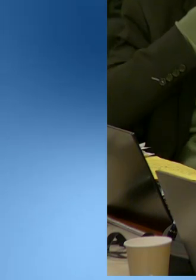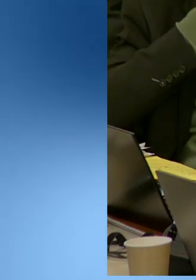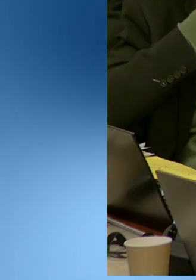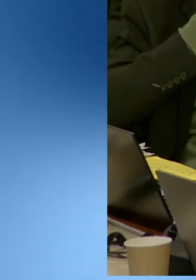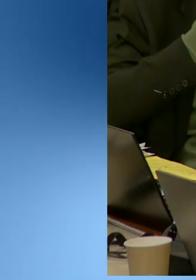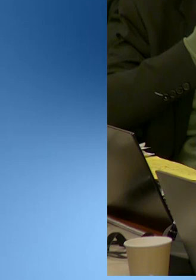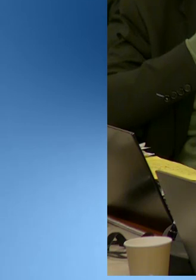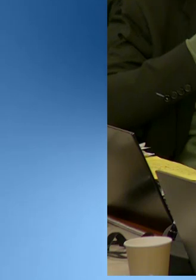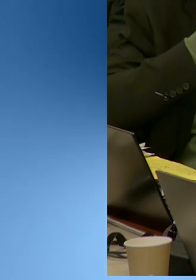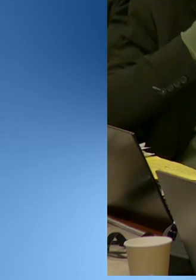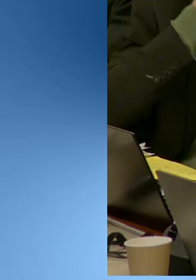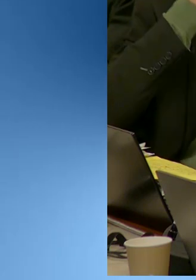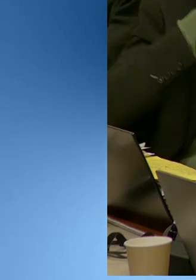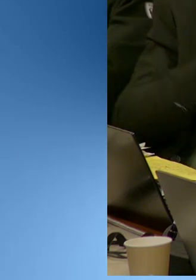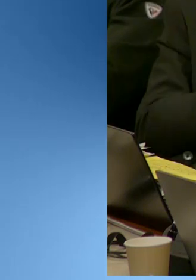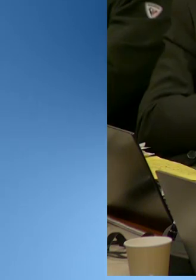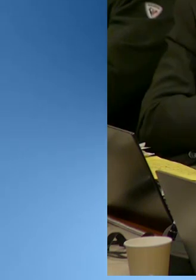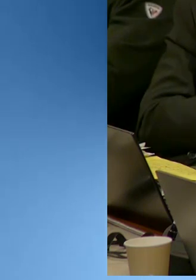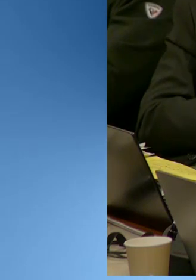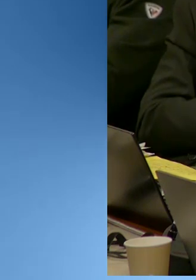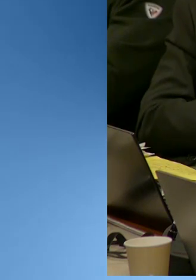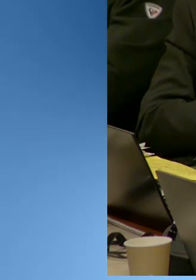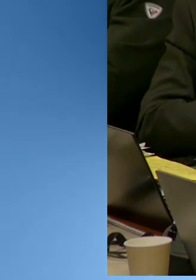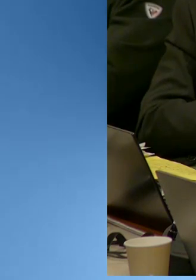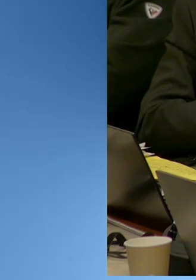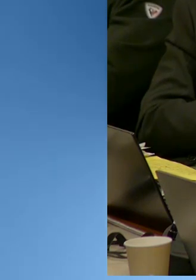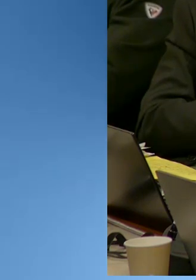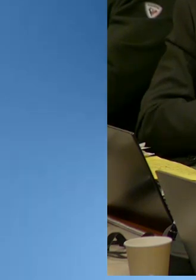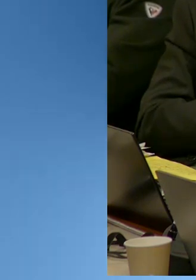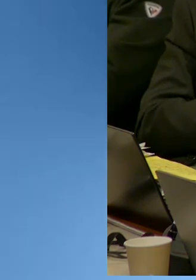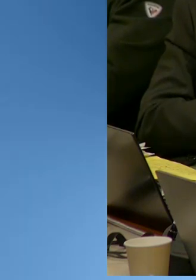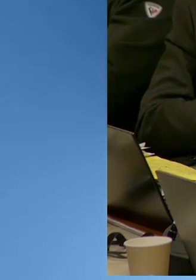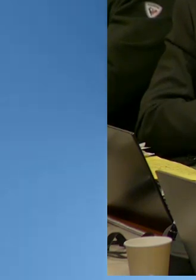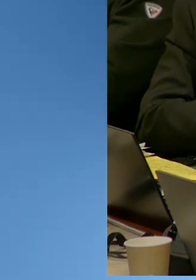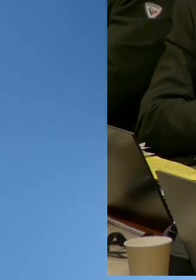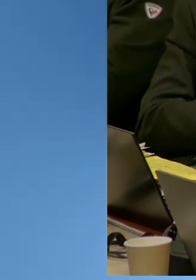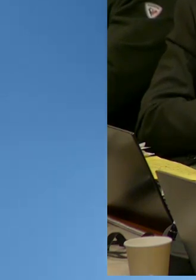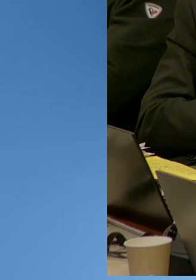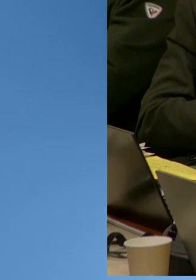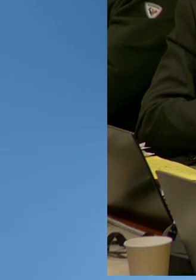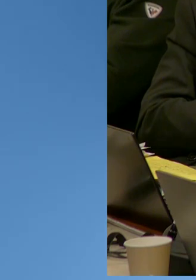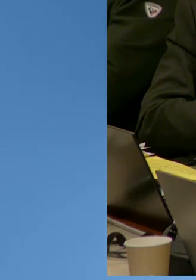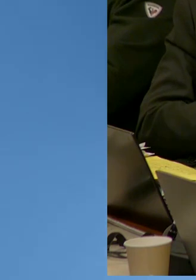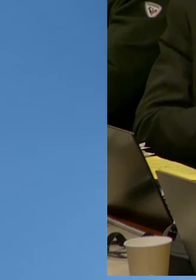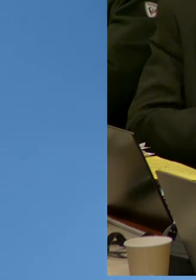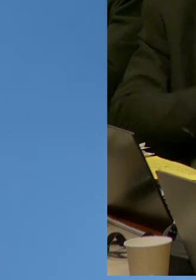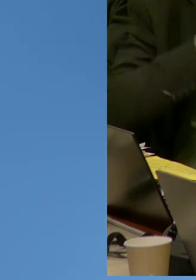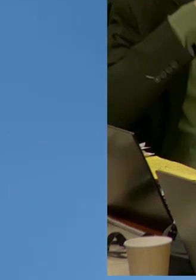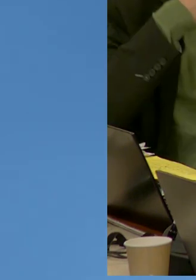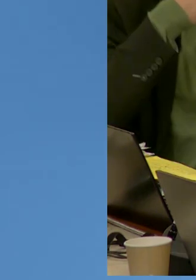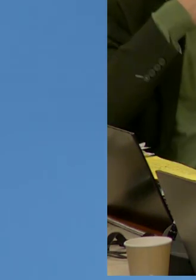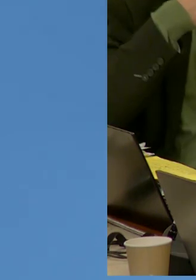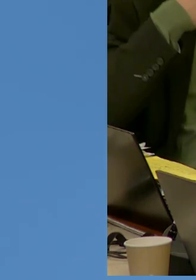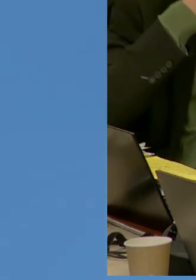la réponse que vous me donnez Monsieur le Maire qui qui pas juste c'est dire que on n pas on a est-ce qu'on veut pas donner je sais pas mais on a et je pense qu'il faut les